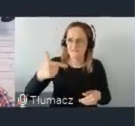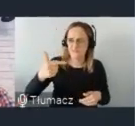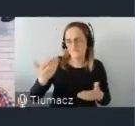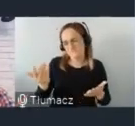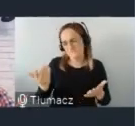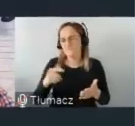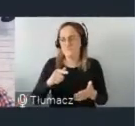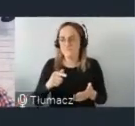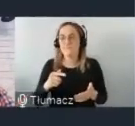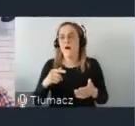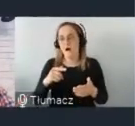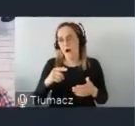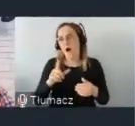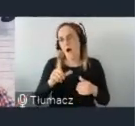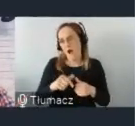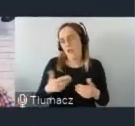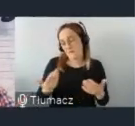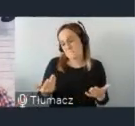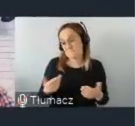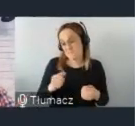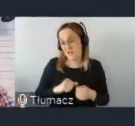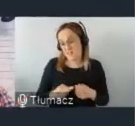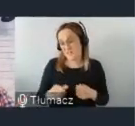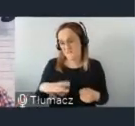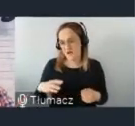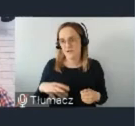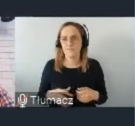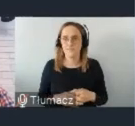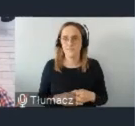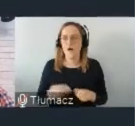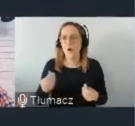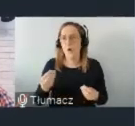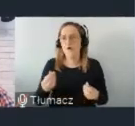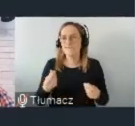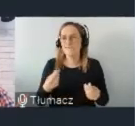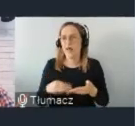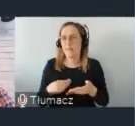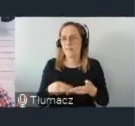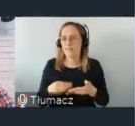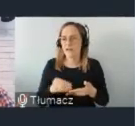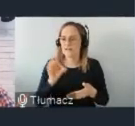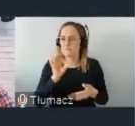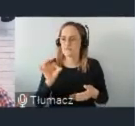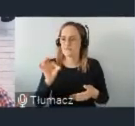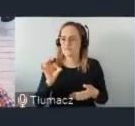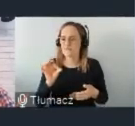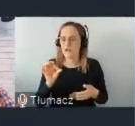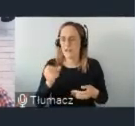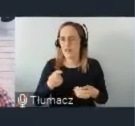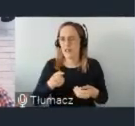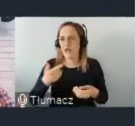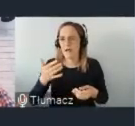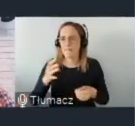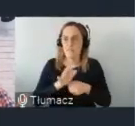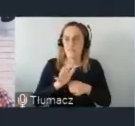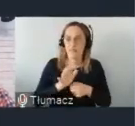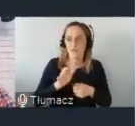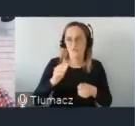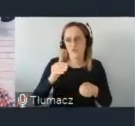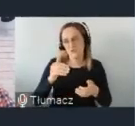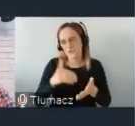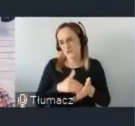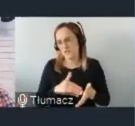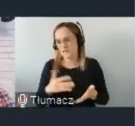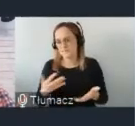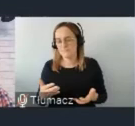firmy Microsoft. Tutaj niestety próg cenowy jest duży, bo jest to kilkanaście tysięcy złotych, 15 tysięcy chyba teraz.